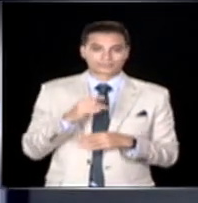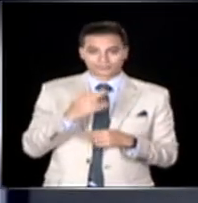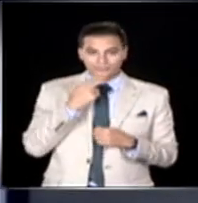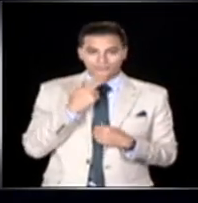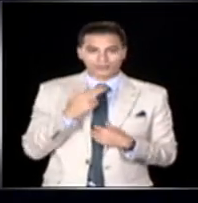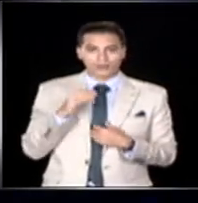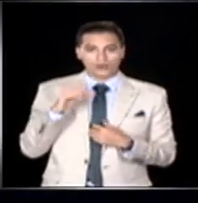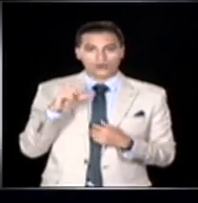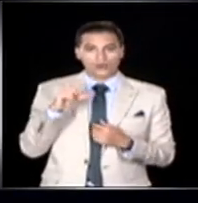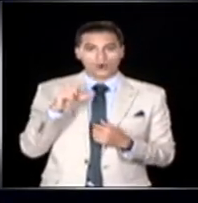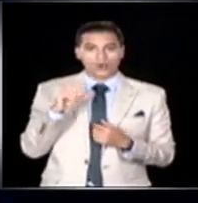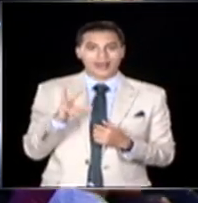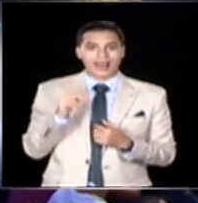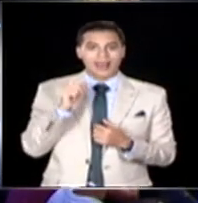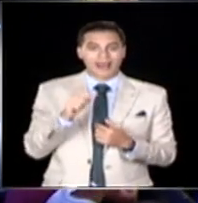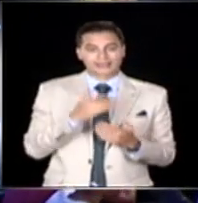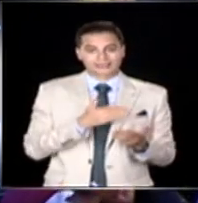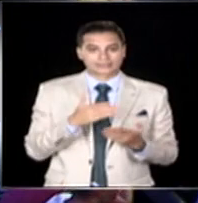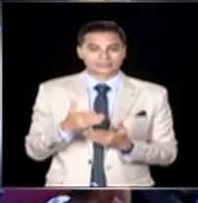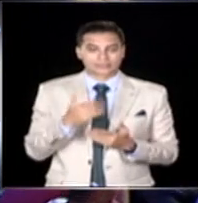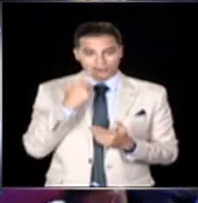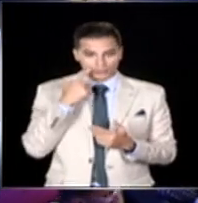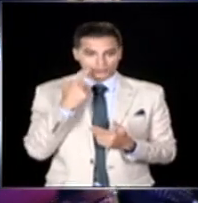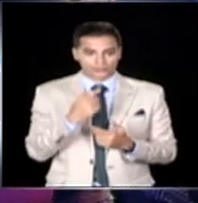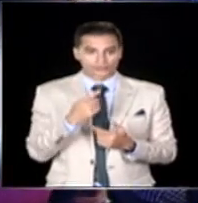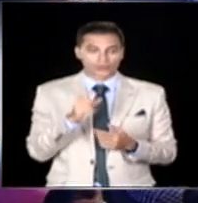نورهان. ياسمين من فضلك تنضم لينا وهنشوف